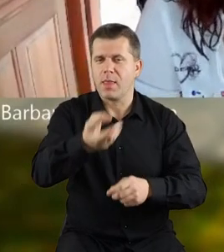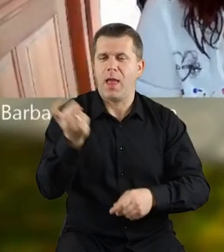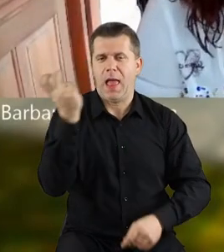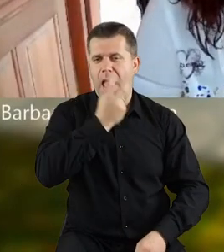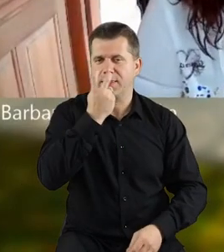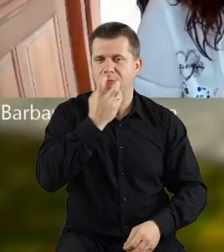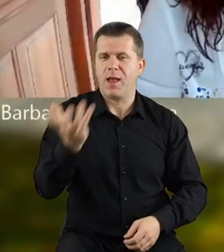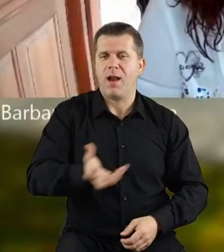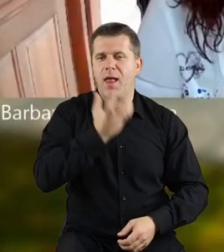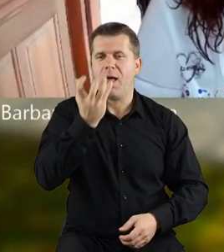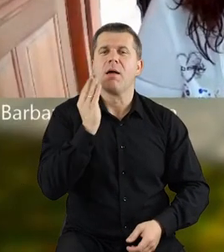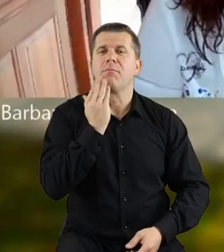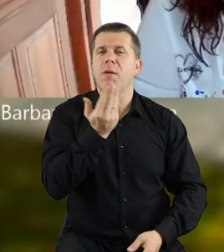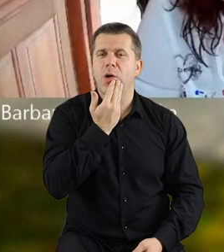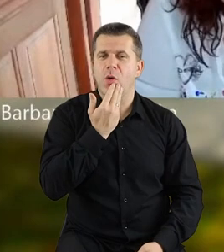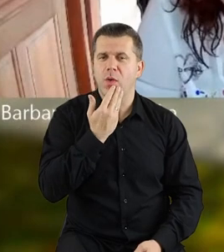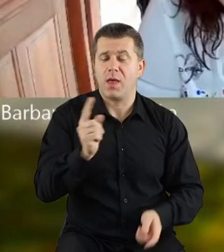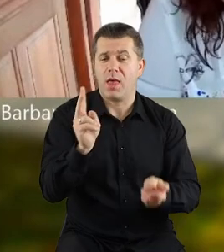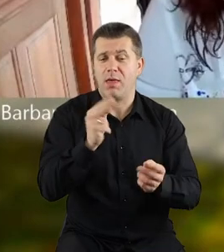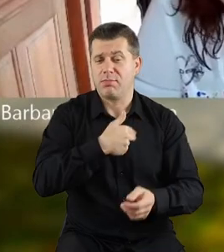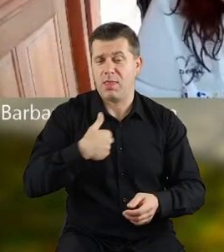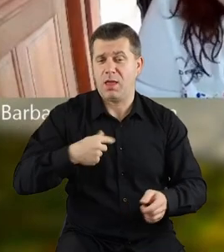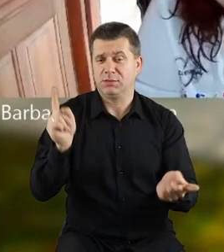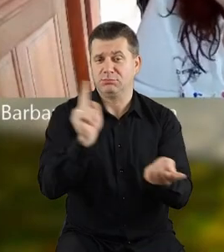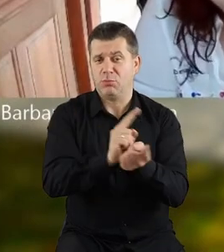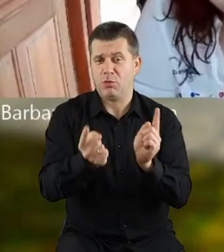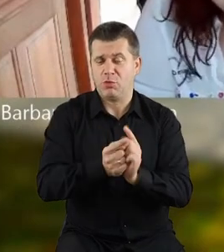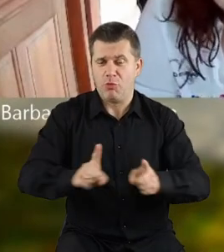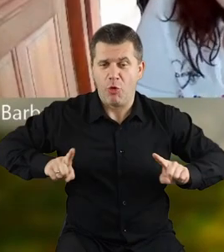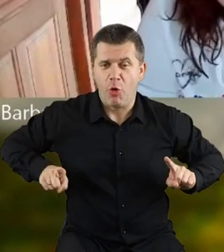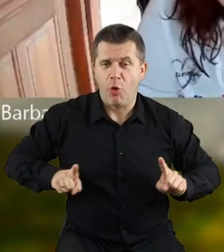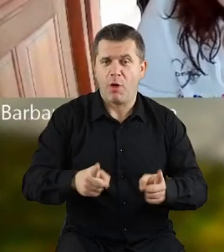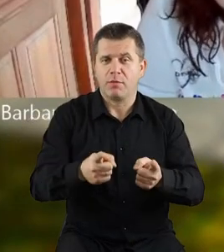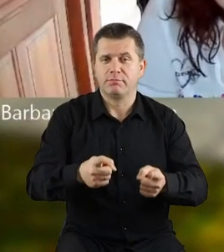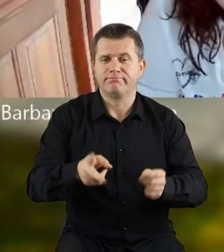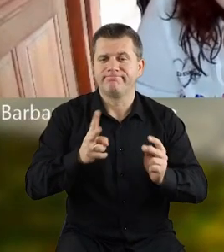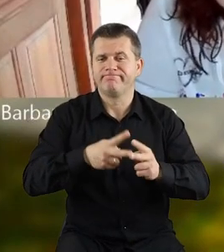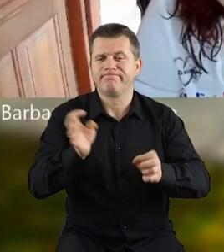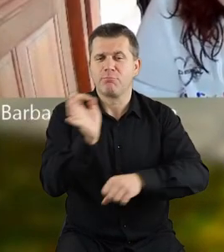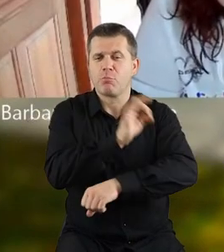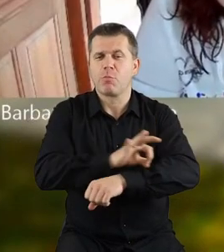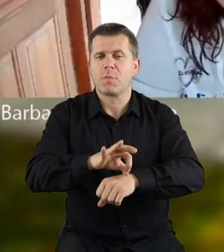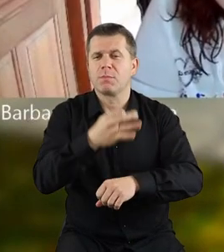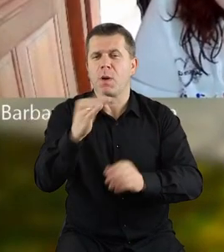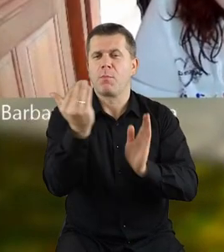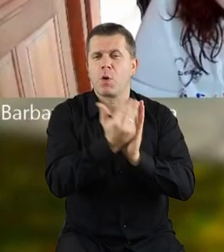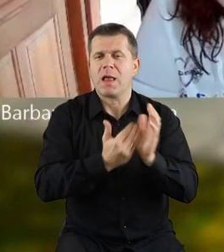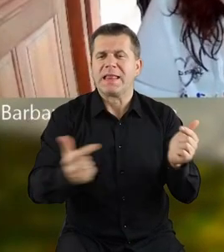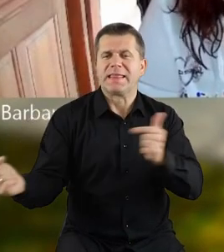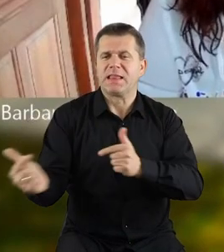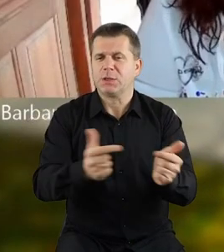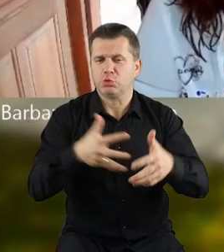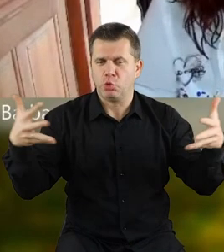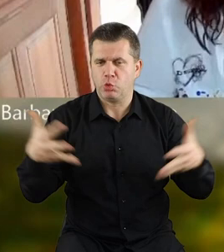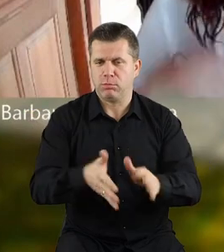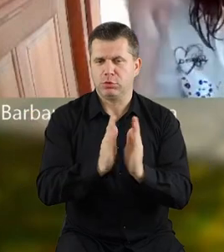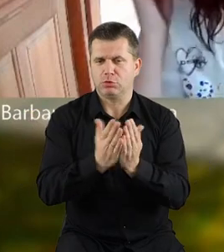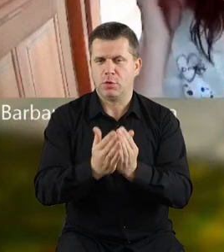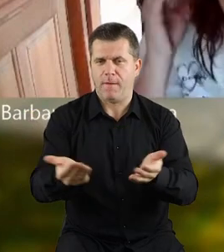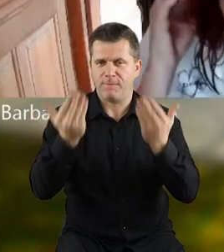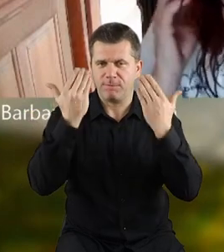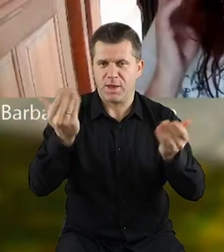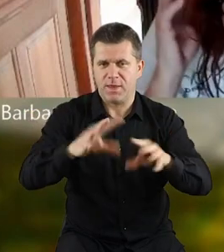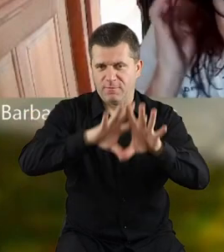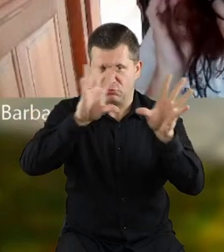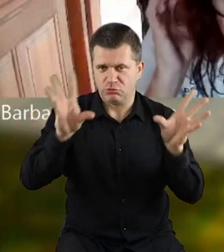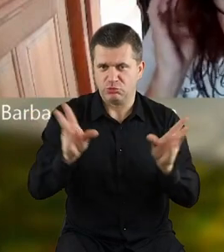żeby uatrakcyjnić letnie popołudnia. Nasze spotkanie zorganizowane jest w ramach programu dyskusyjnego Kluby Książki. Tym